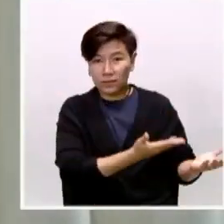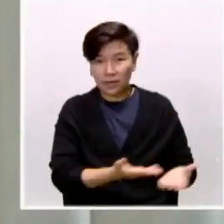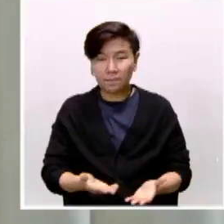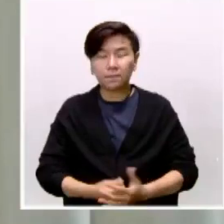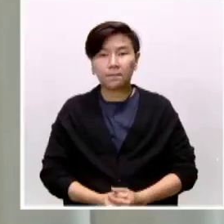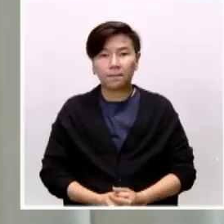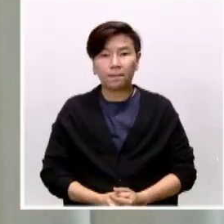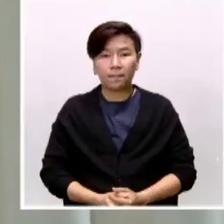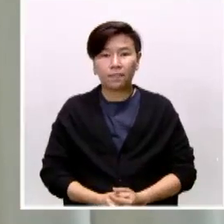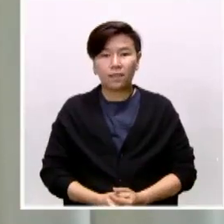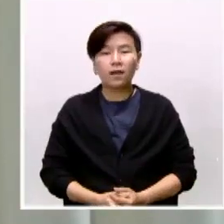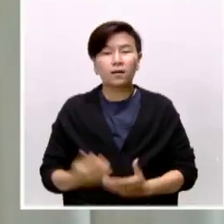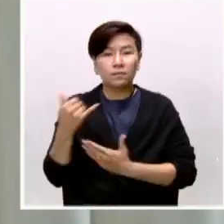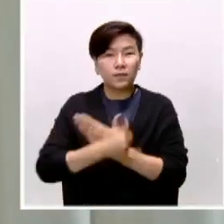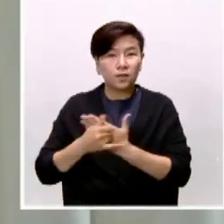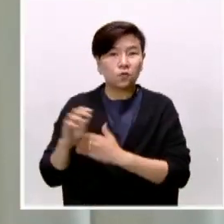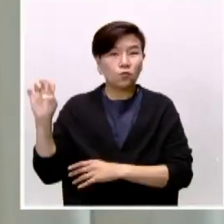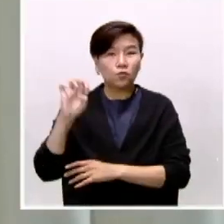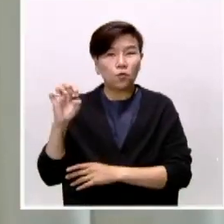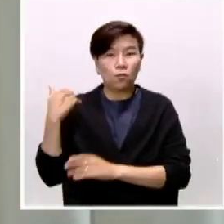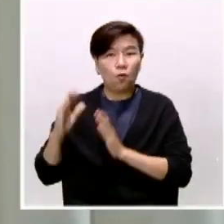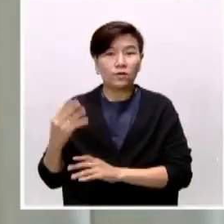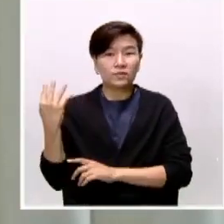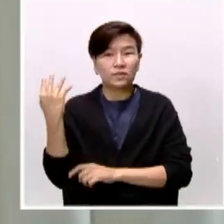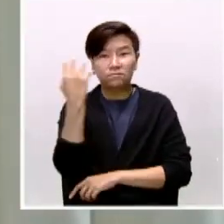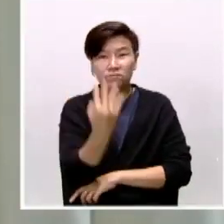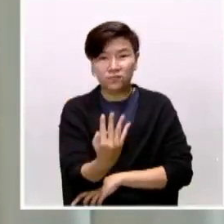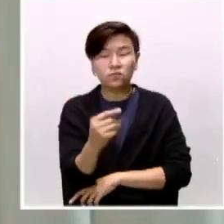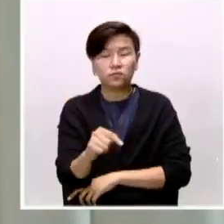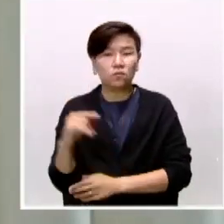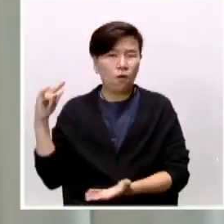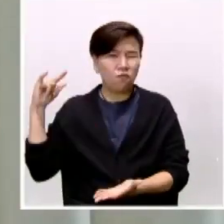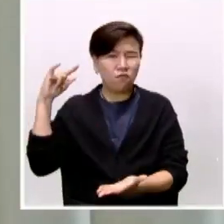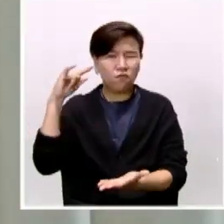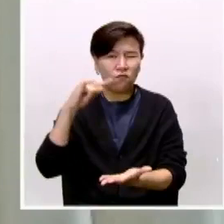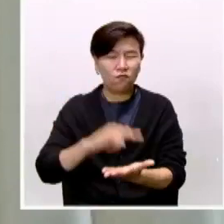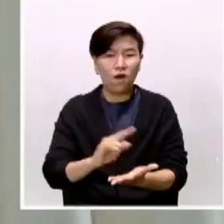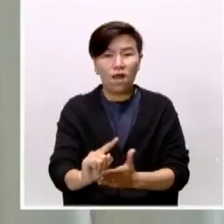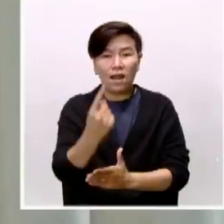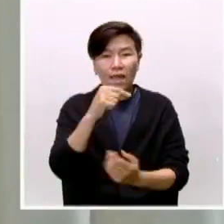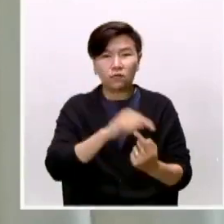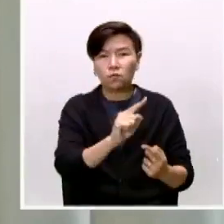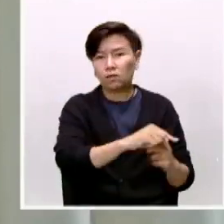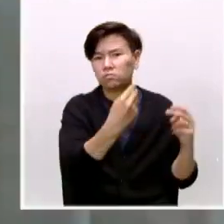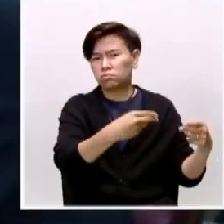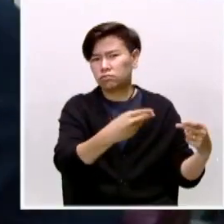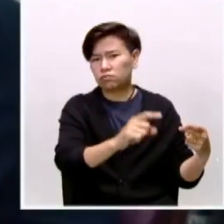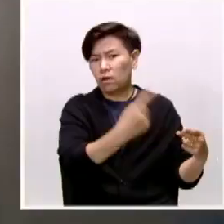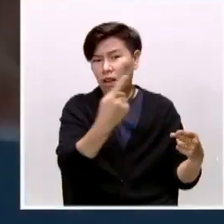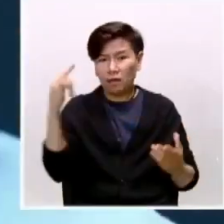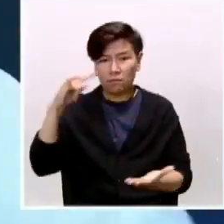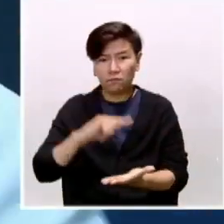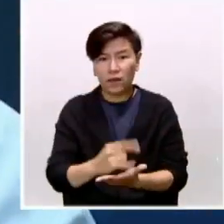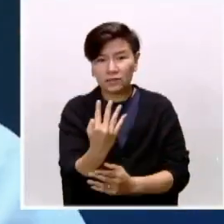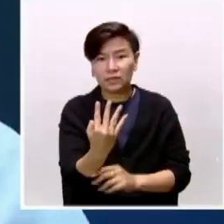4ผู้นำชาติยุโรปนะคะอยู่ระหว่างการเยือนยูเครนซึ่งนับเป็นการไปเยือนครั้งแรกนะตั้งแต่ที่มีวิกฤตรัสเซียยูเครนเกิดขึ้นน